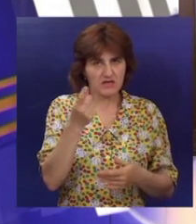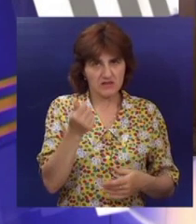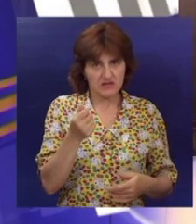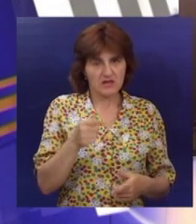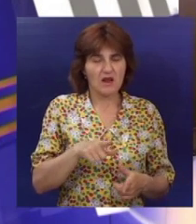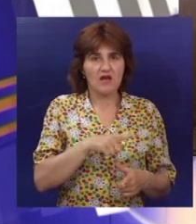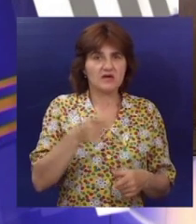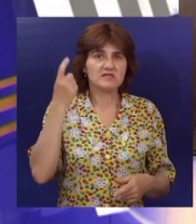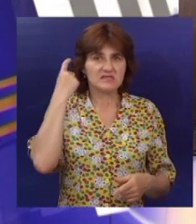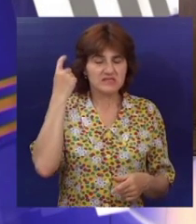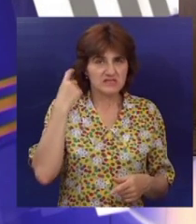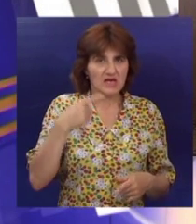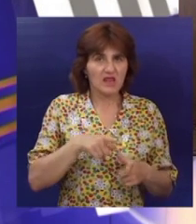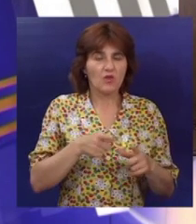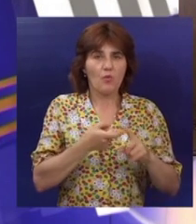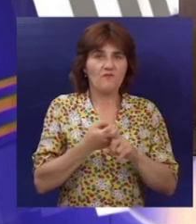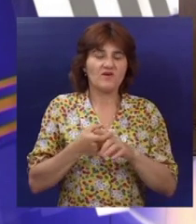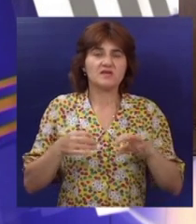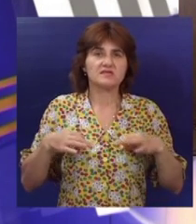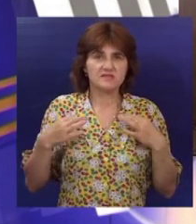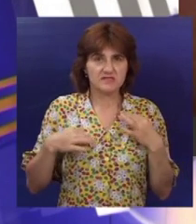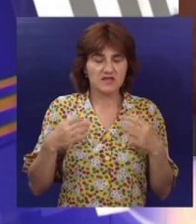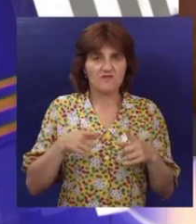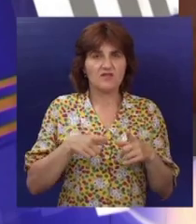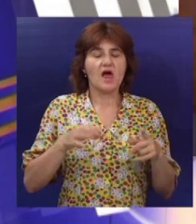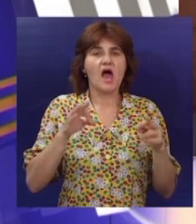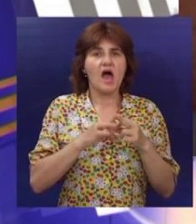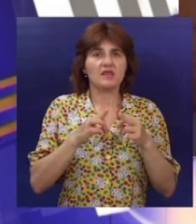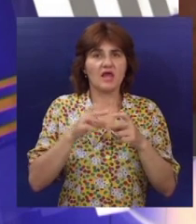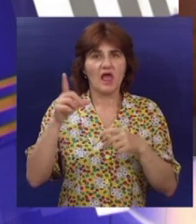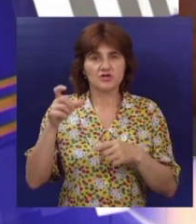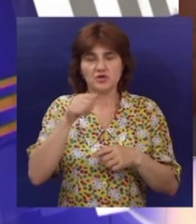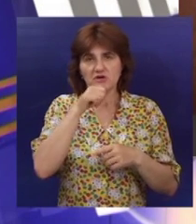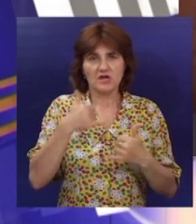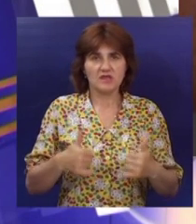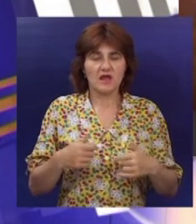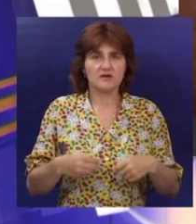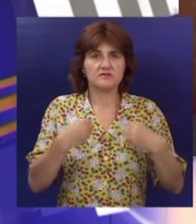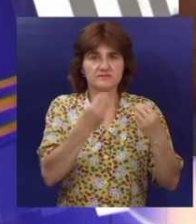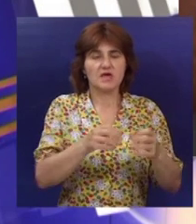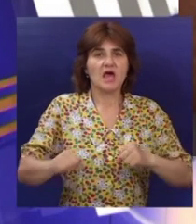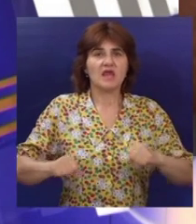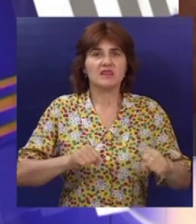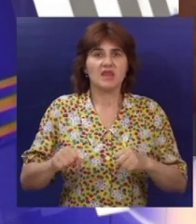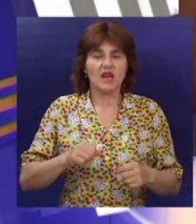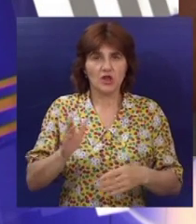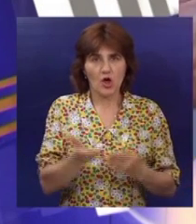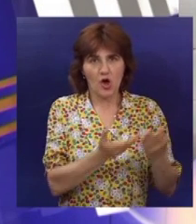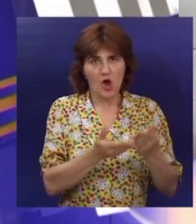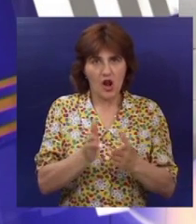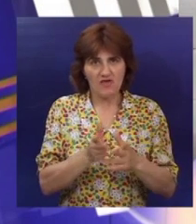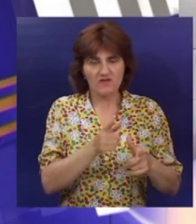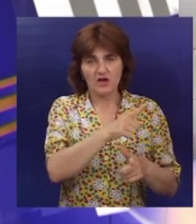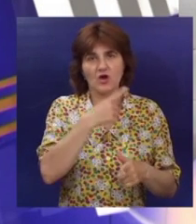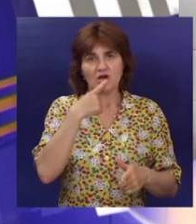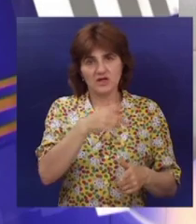Pokrajinski sekretar za zdravstvo, socijalnu politiku i demografiju, dr. Atilo Čengeri, je danas uručio madrace direktorki Kolevke.